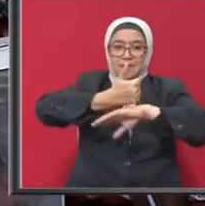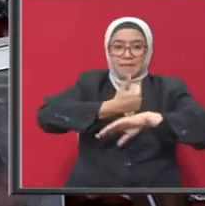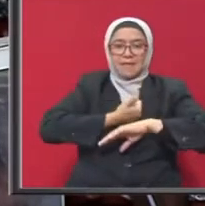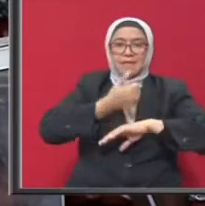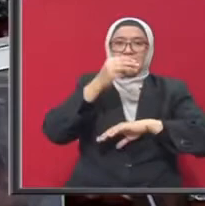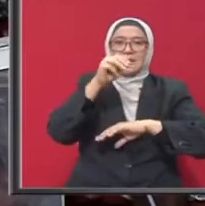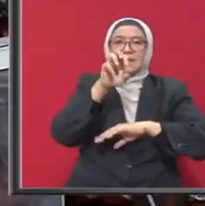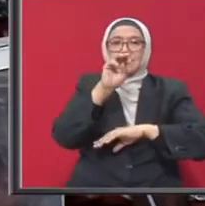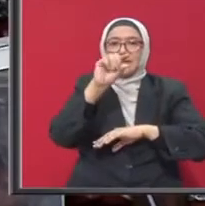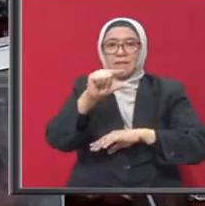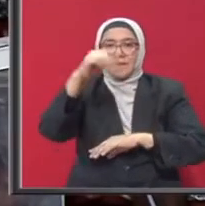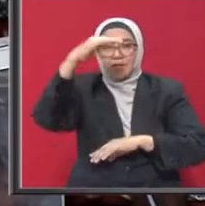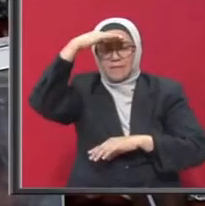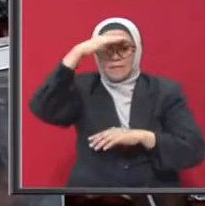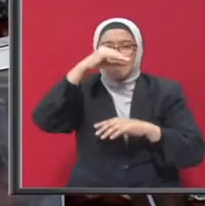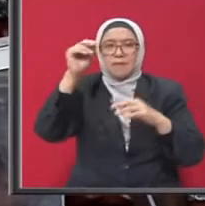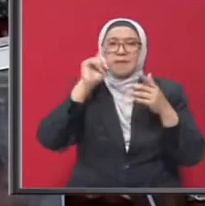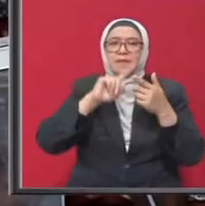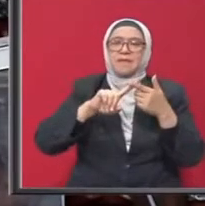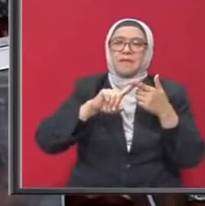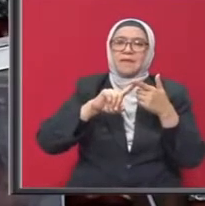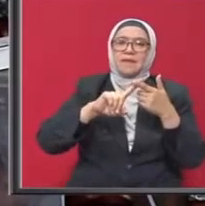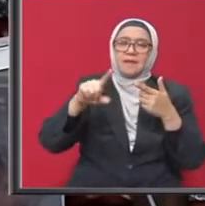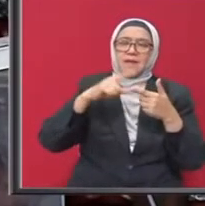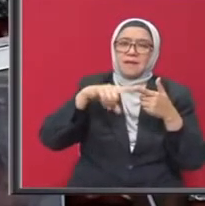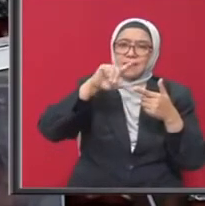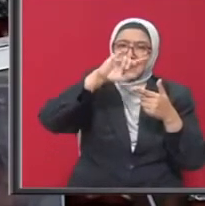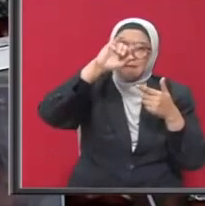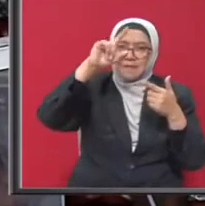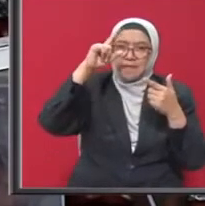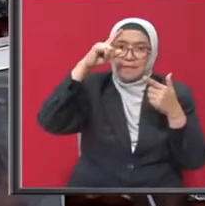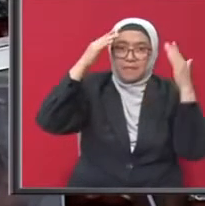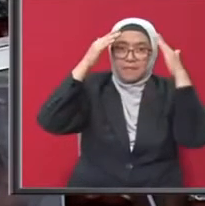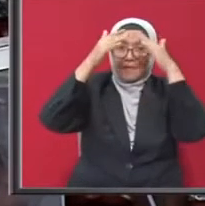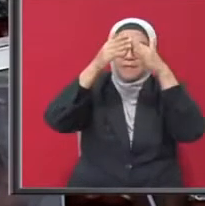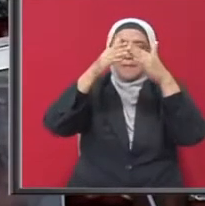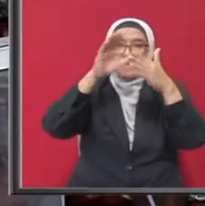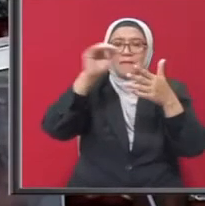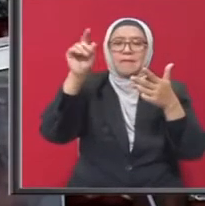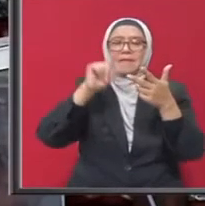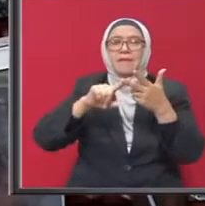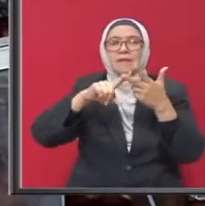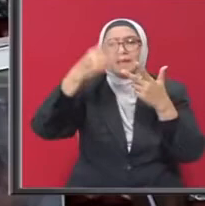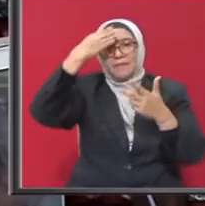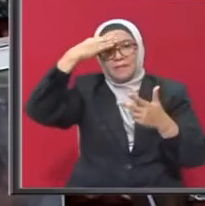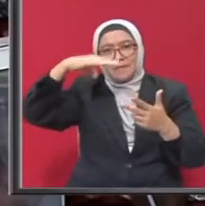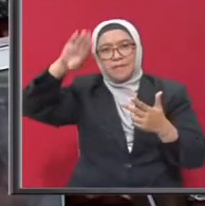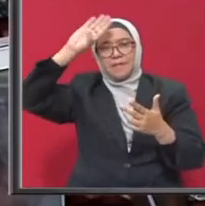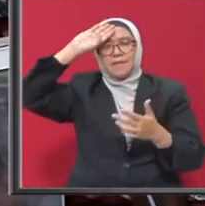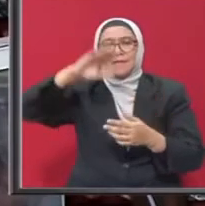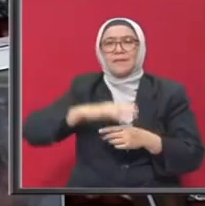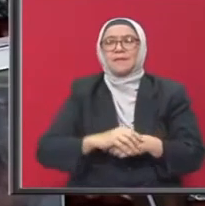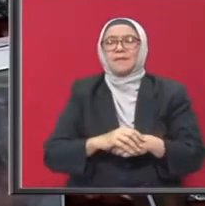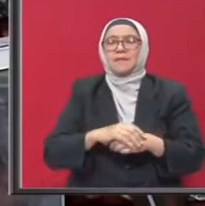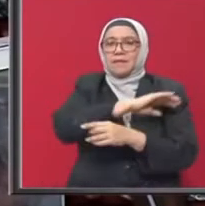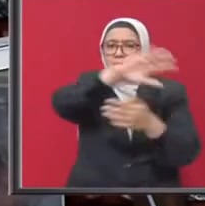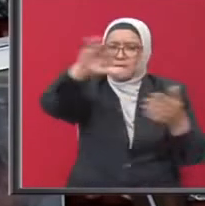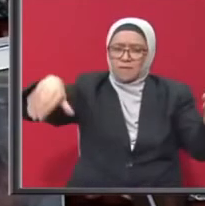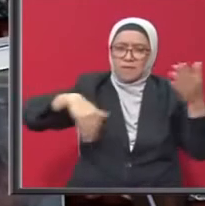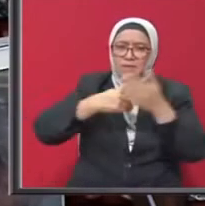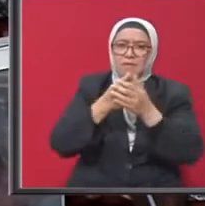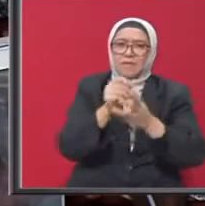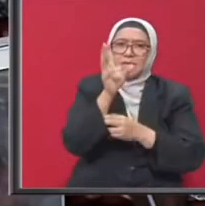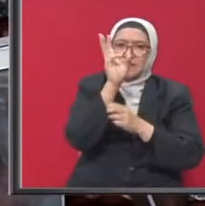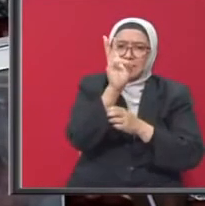diri ajaran tuh Pahang dan di rumah Sri kenangan kangar Perlis Mana kado daripada keseluruhan 6